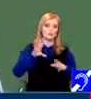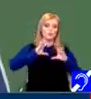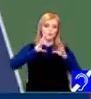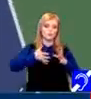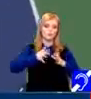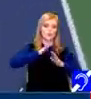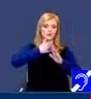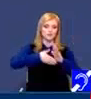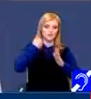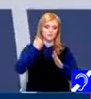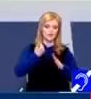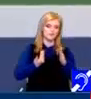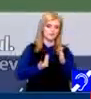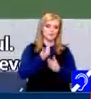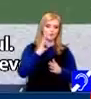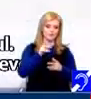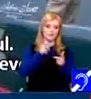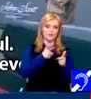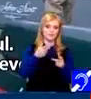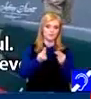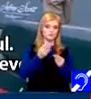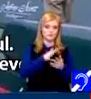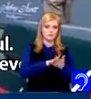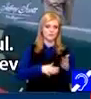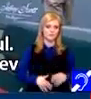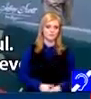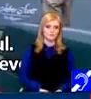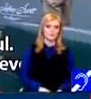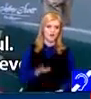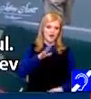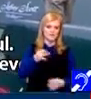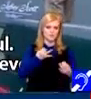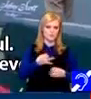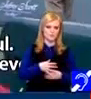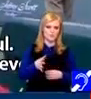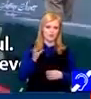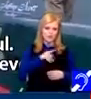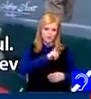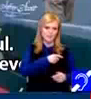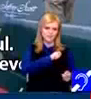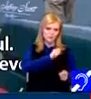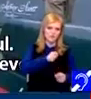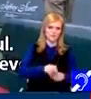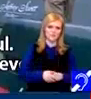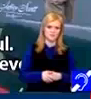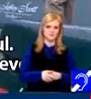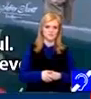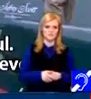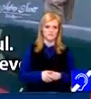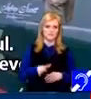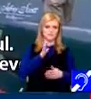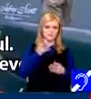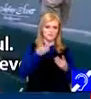chemat din nou pe tehnicianul de la antipozi. Oh,